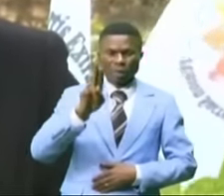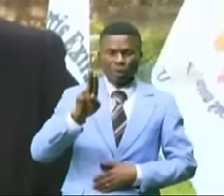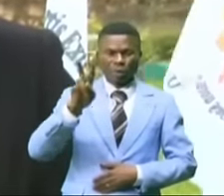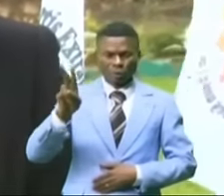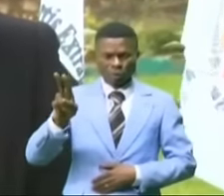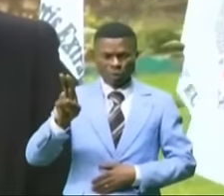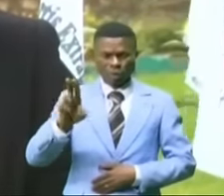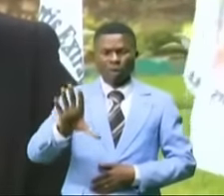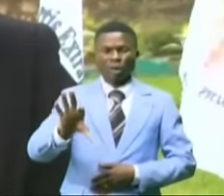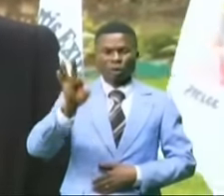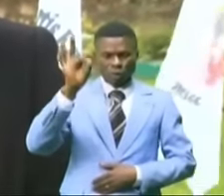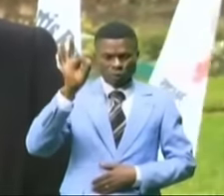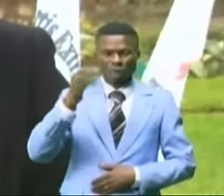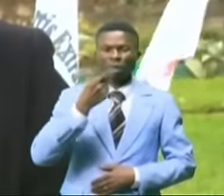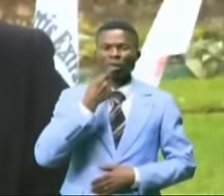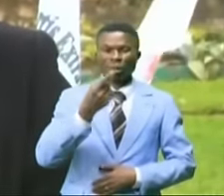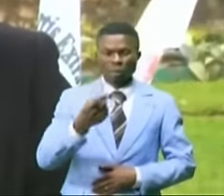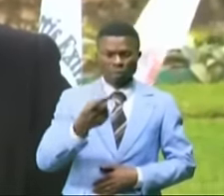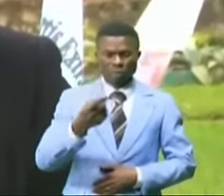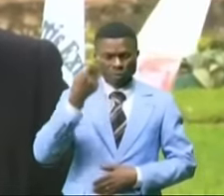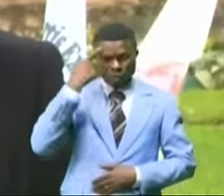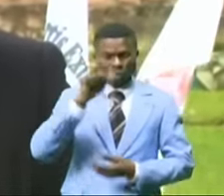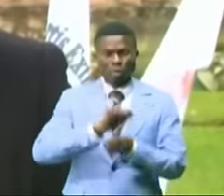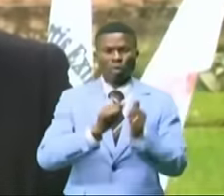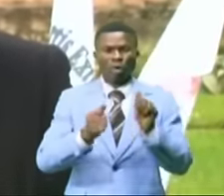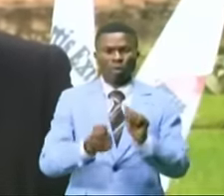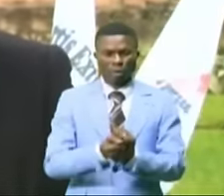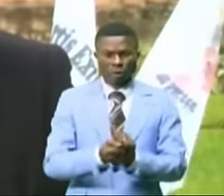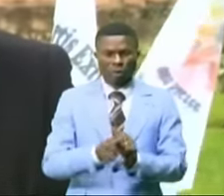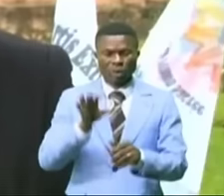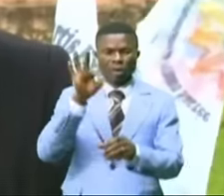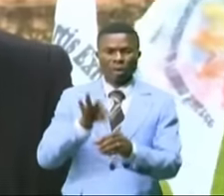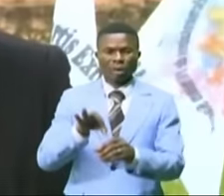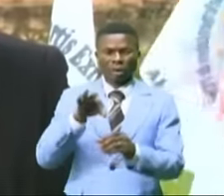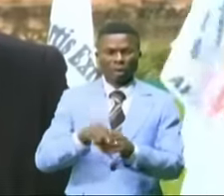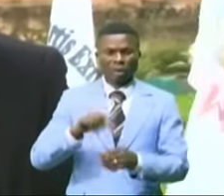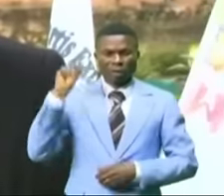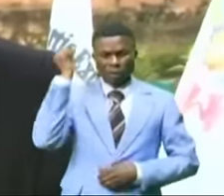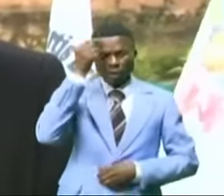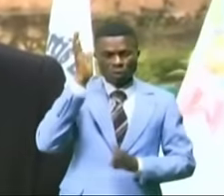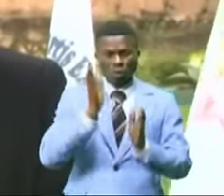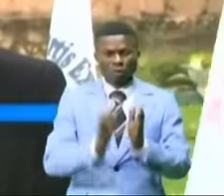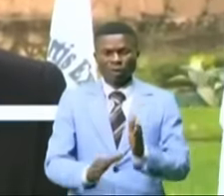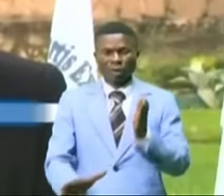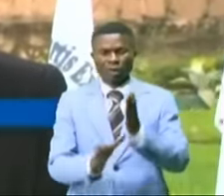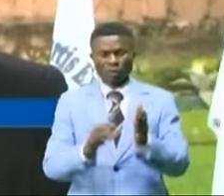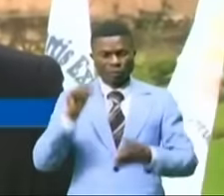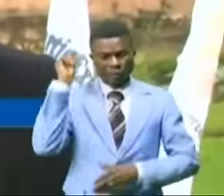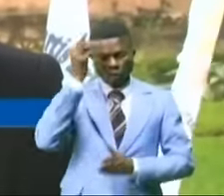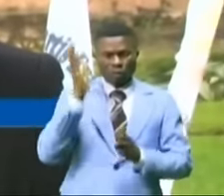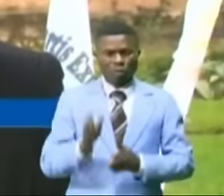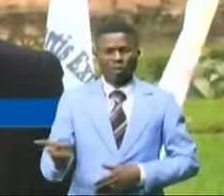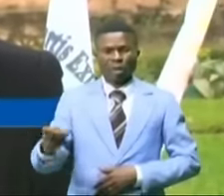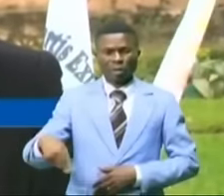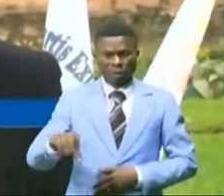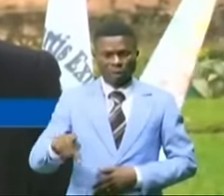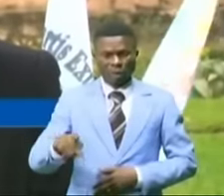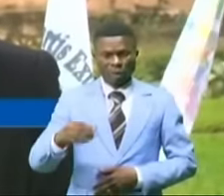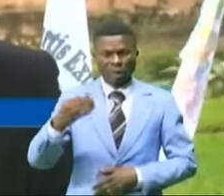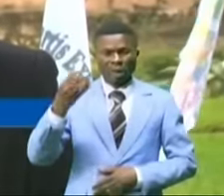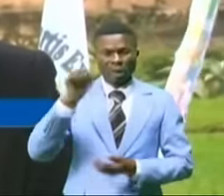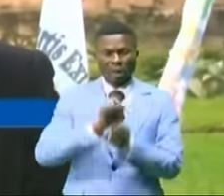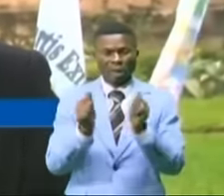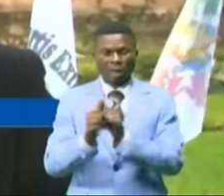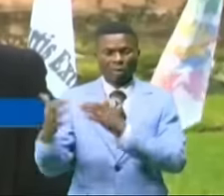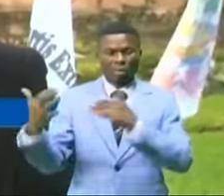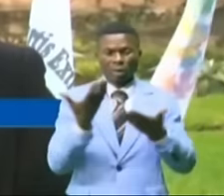cependant qu'en ce qui concerne l'élection des gouverneurs et vice-gouverneurs de province, le contexte de guerre